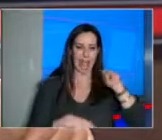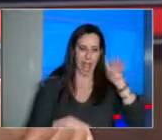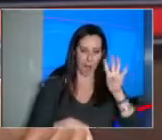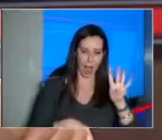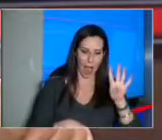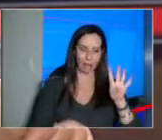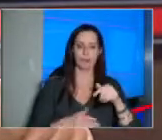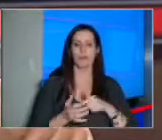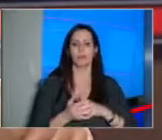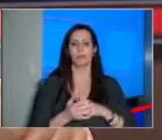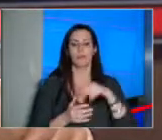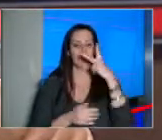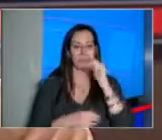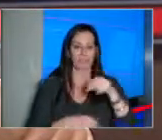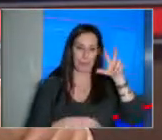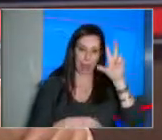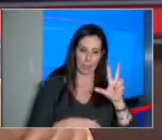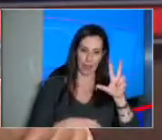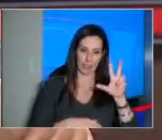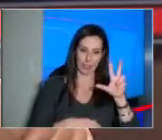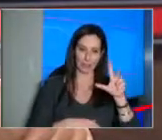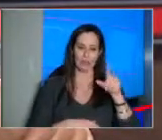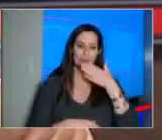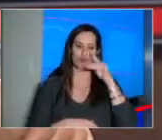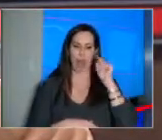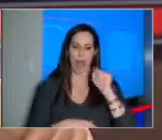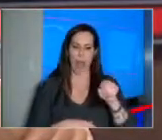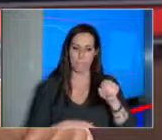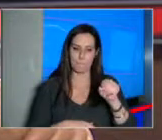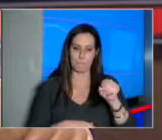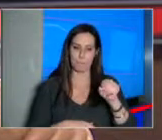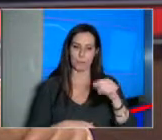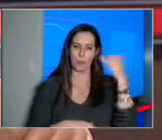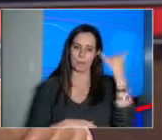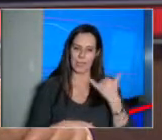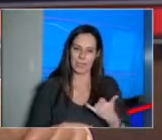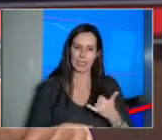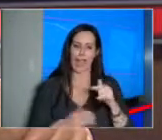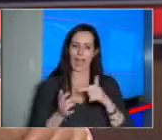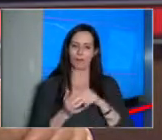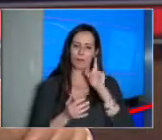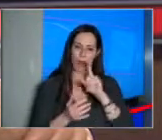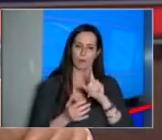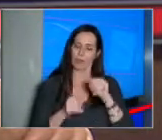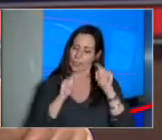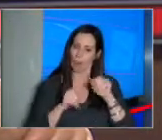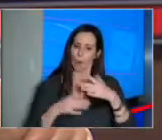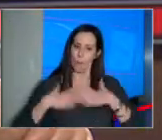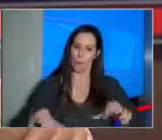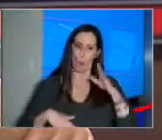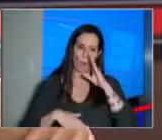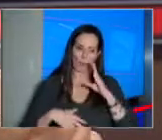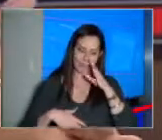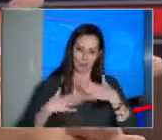קומיקס. וב-20 למרץ, בפרגמון בירושלים, מציירים שפם בפרגמון, תבואו מחופשים